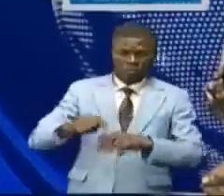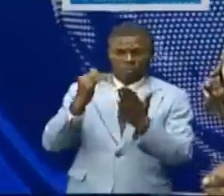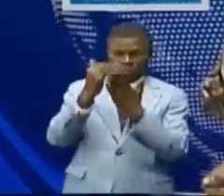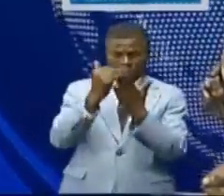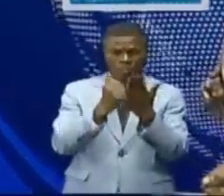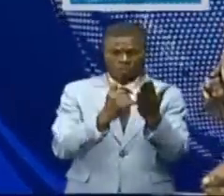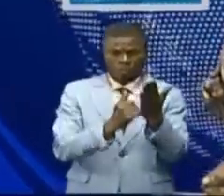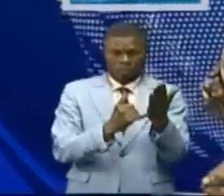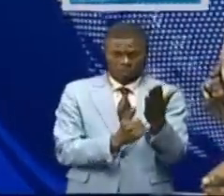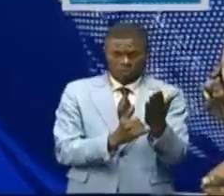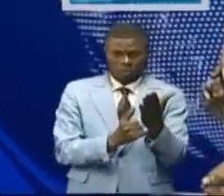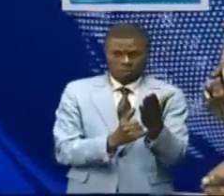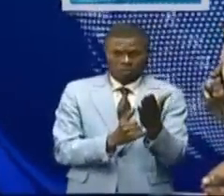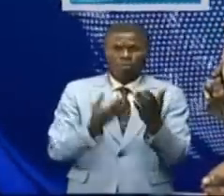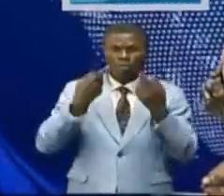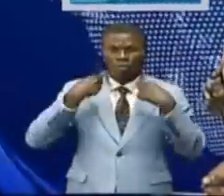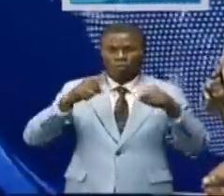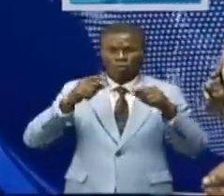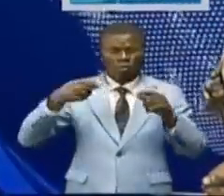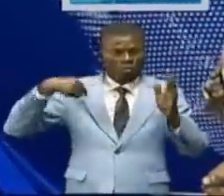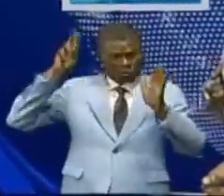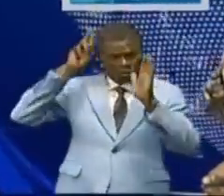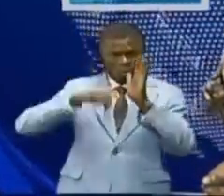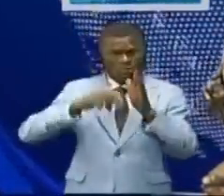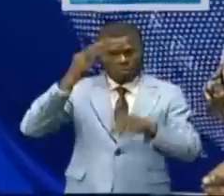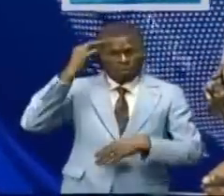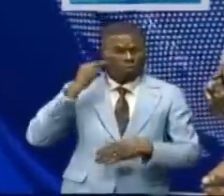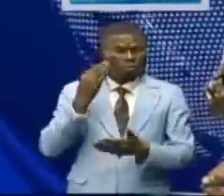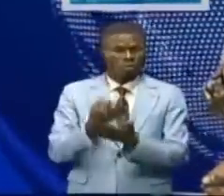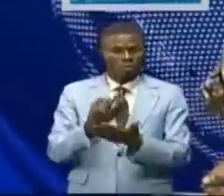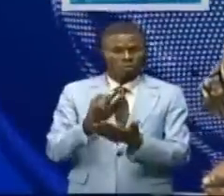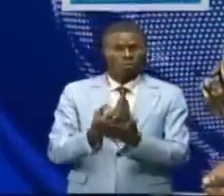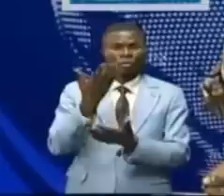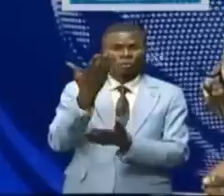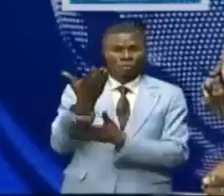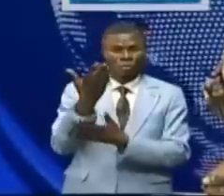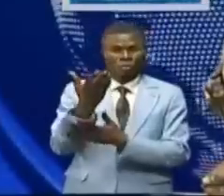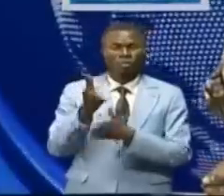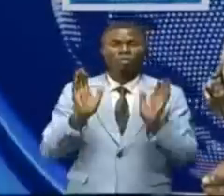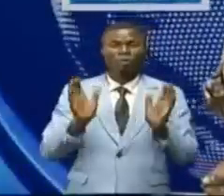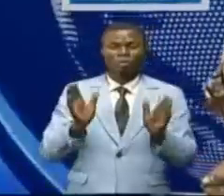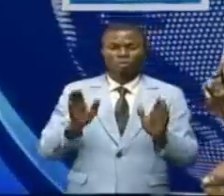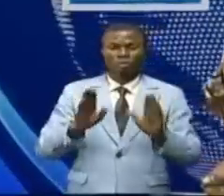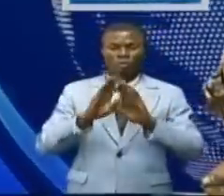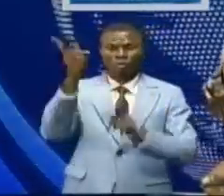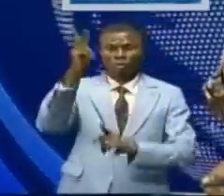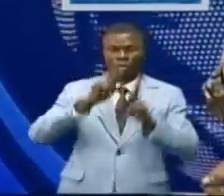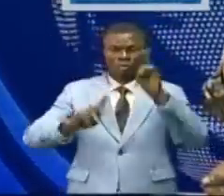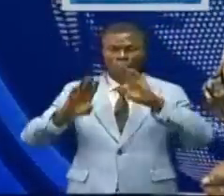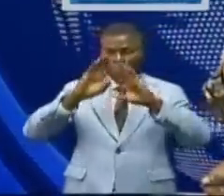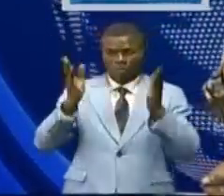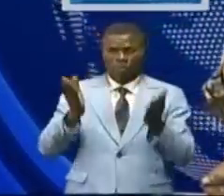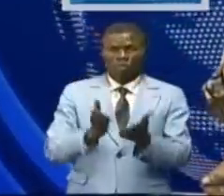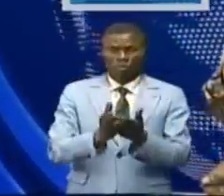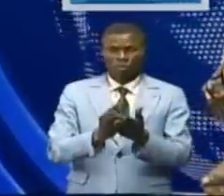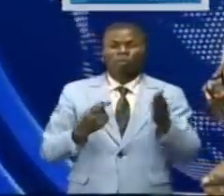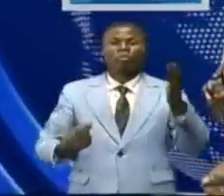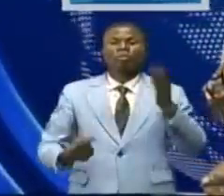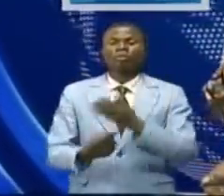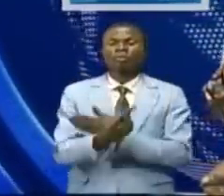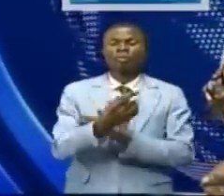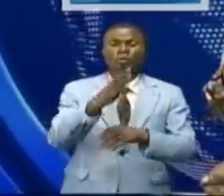identifié et communiqué au gouvernement, le ministre des Finances attire l'attention du public que toute